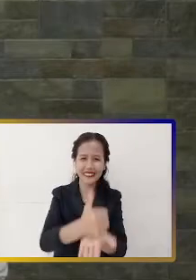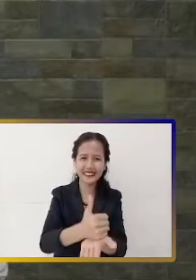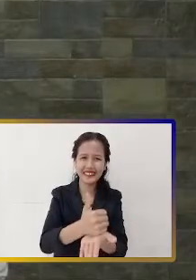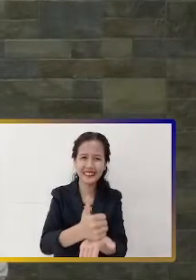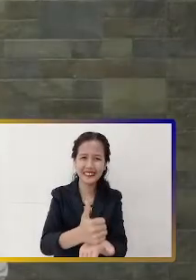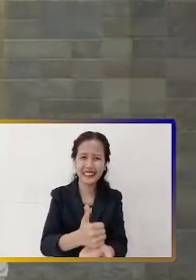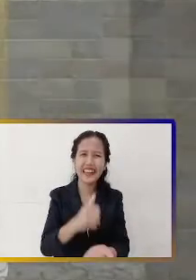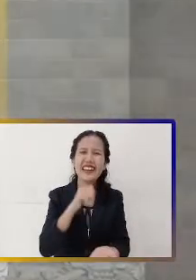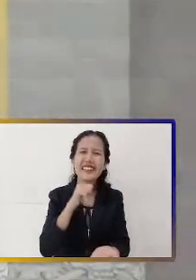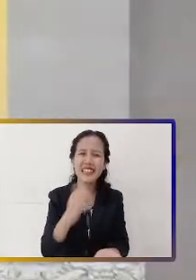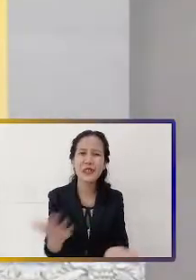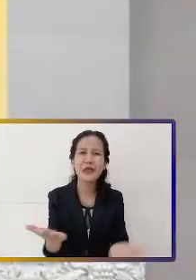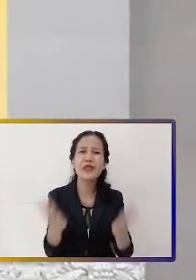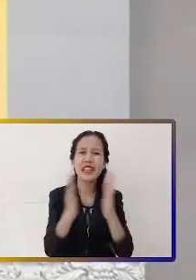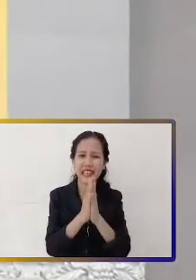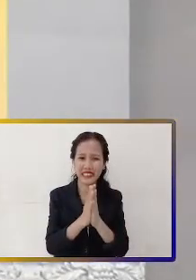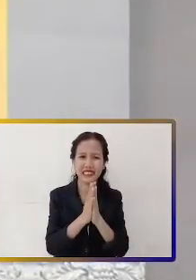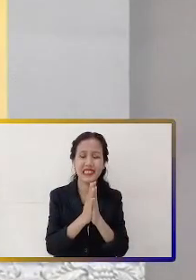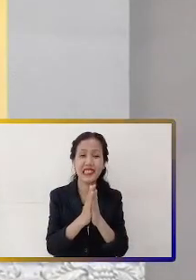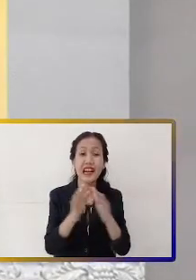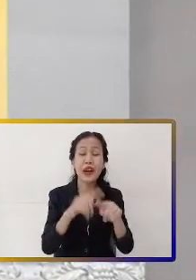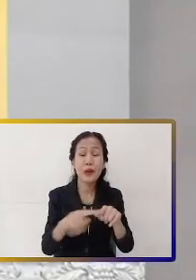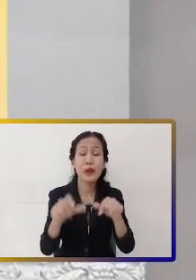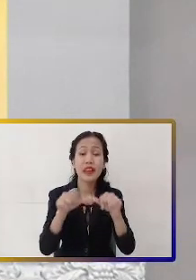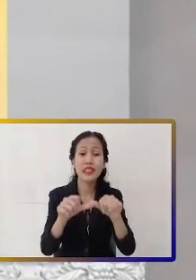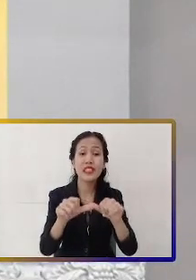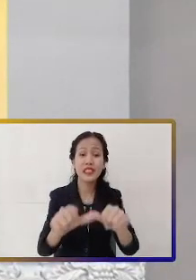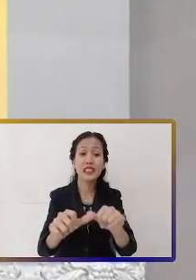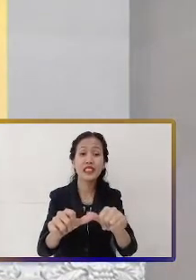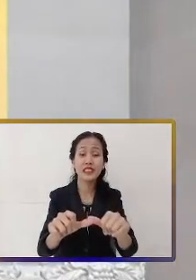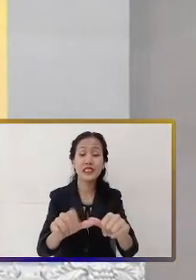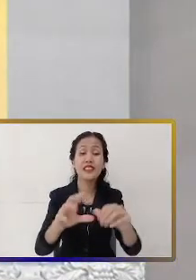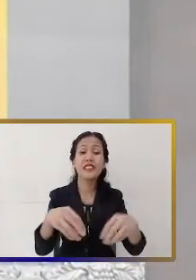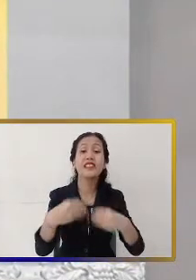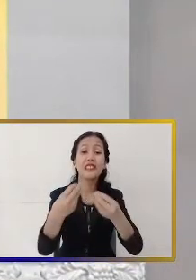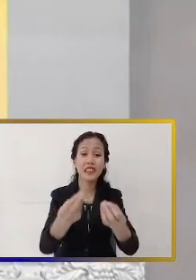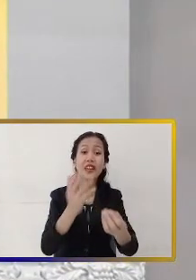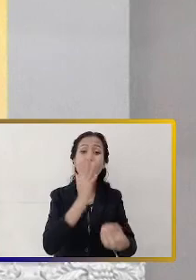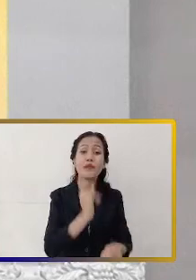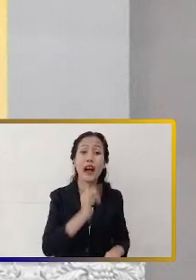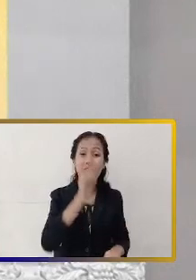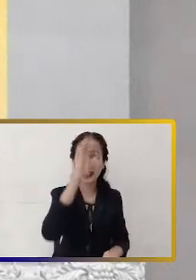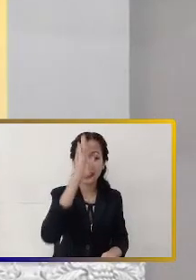hindi mo na hinihingi, pero patuloy na binibigay ng Diyos.